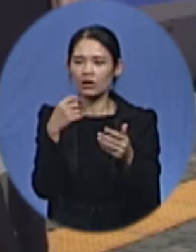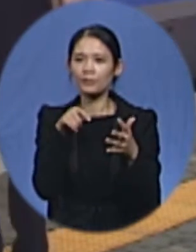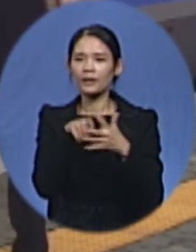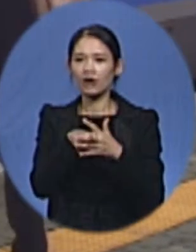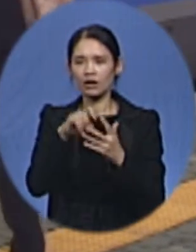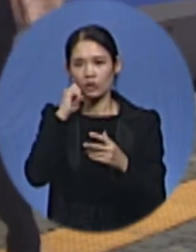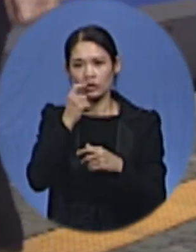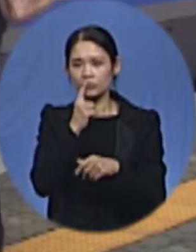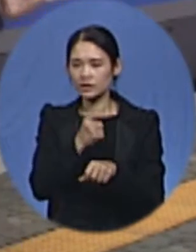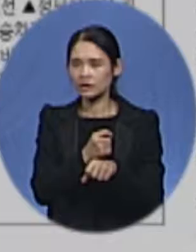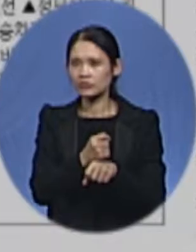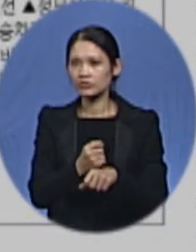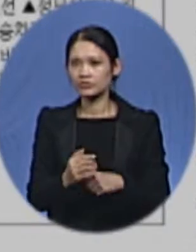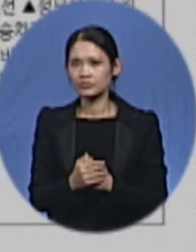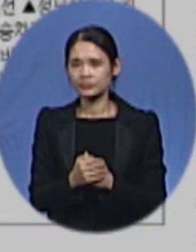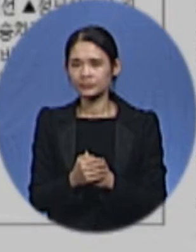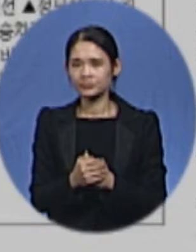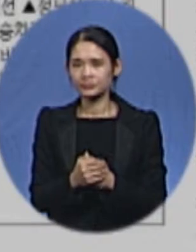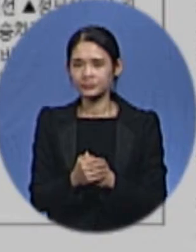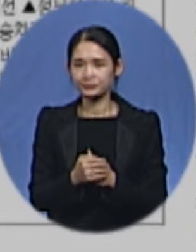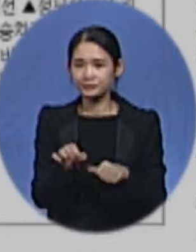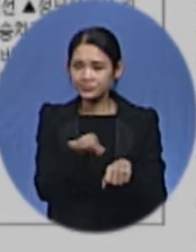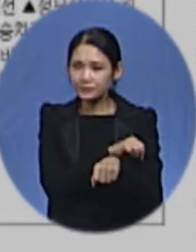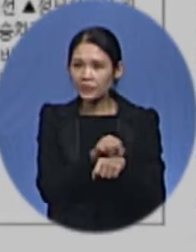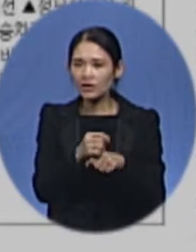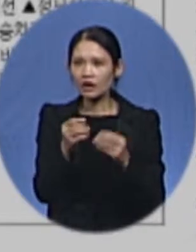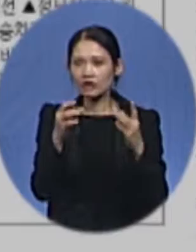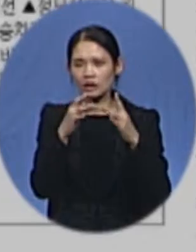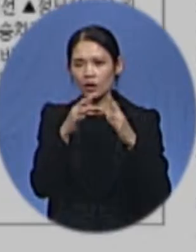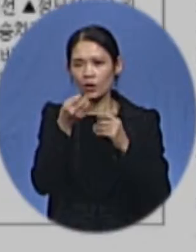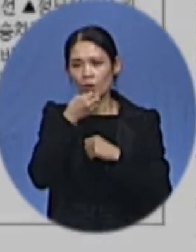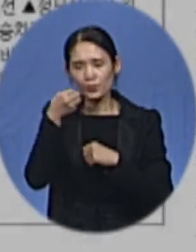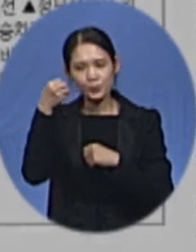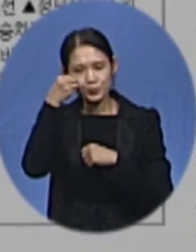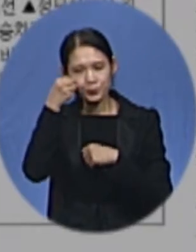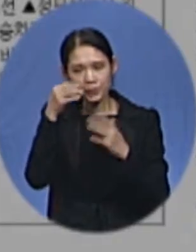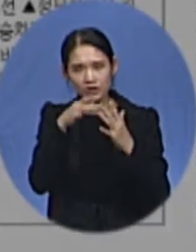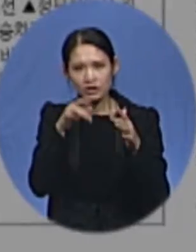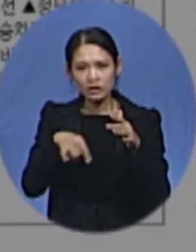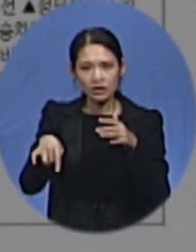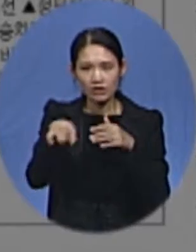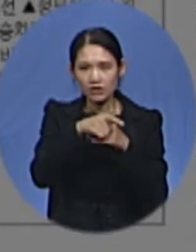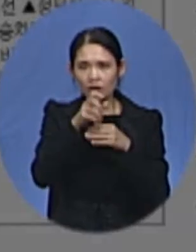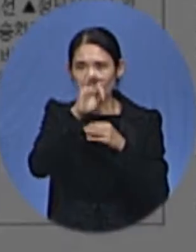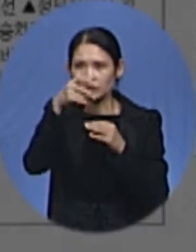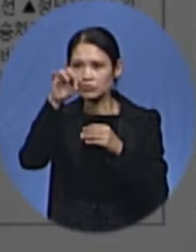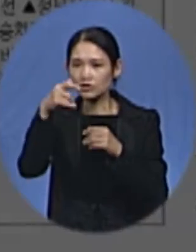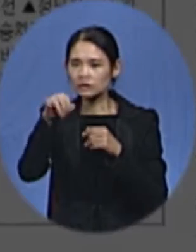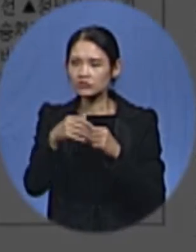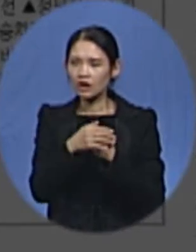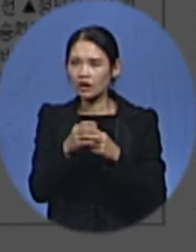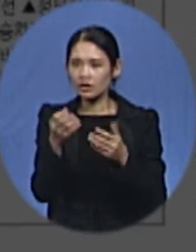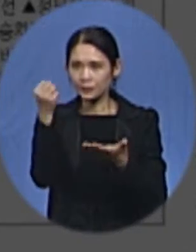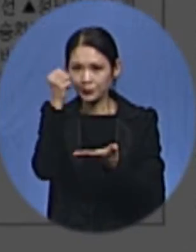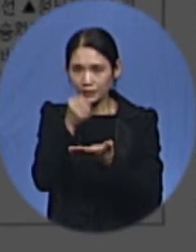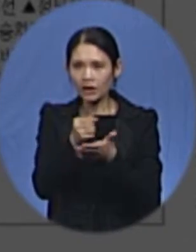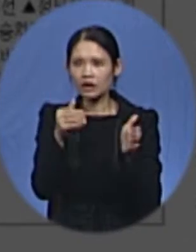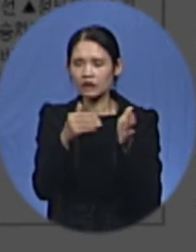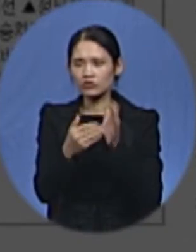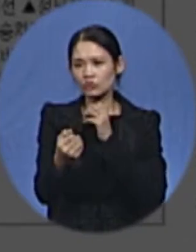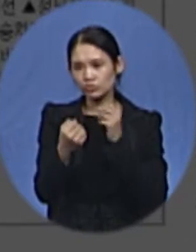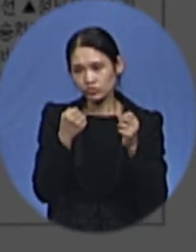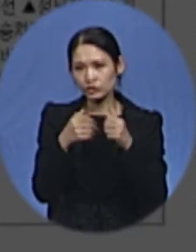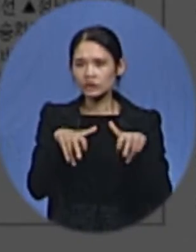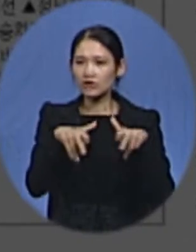있다는 지적입니다. 특히 해당 홈페이지는 웹 접근성 인증 마크를 부여받았음에도 불구하고